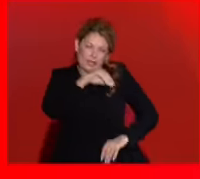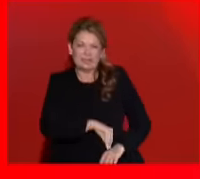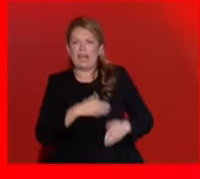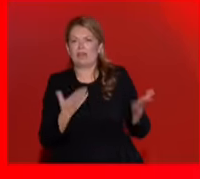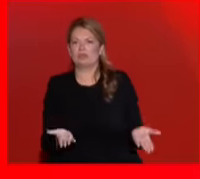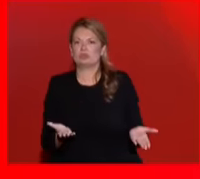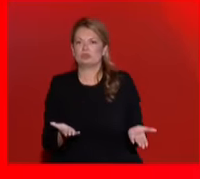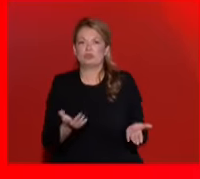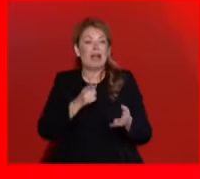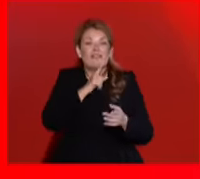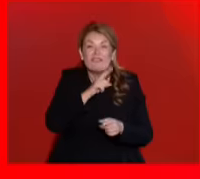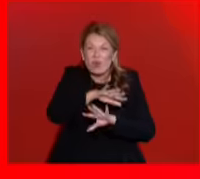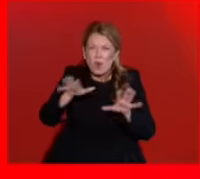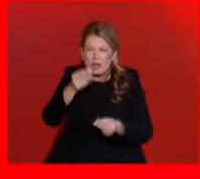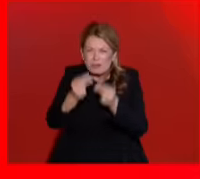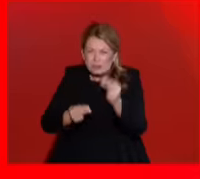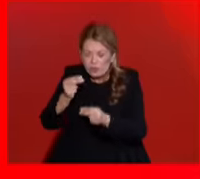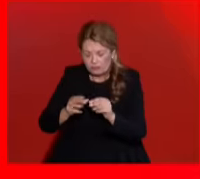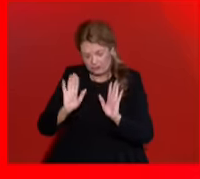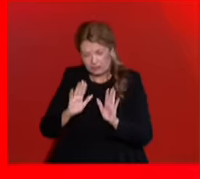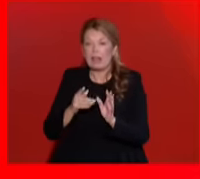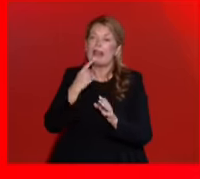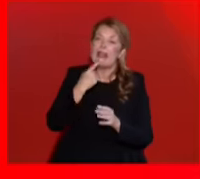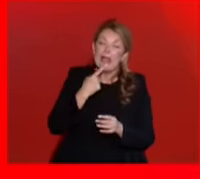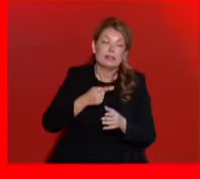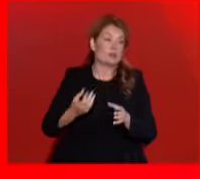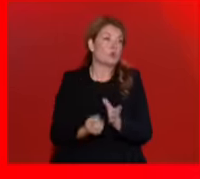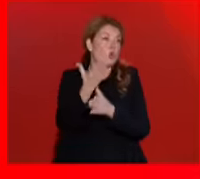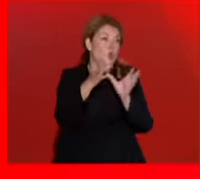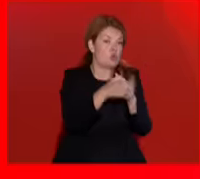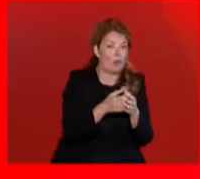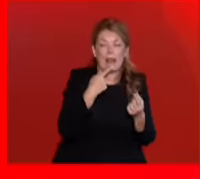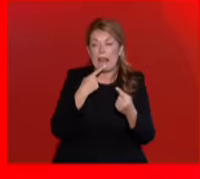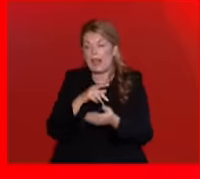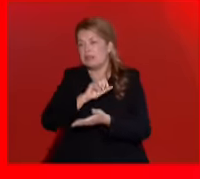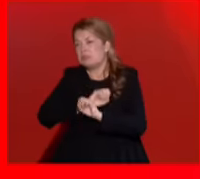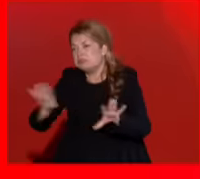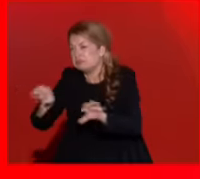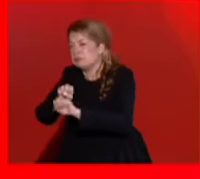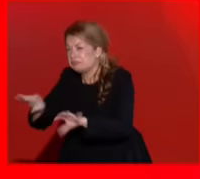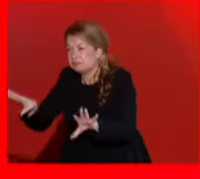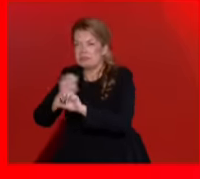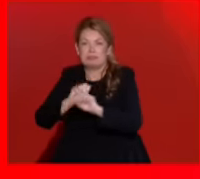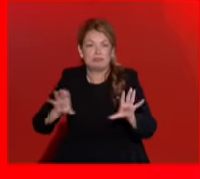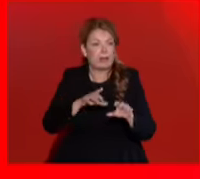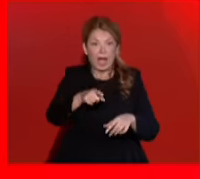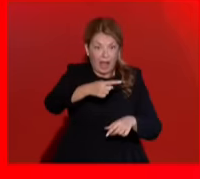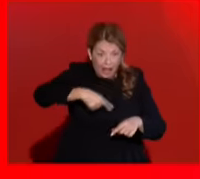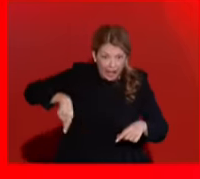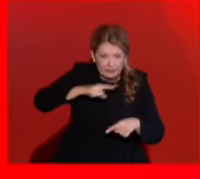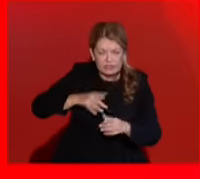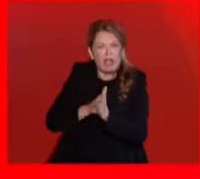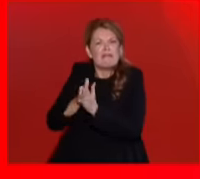νέα κόμματα που ακούγονται ή γράφονται από διάφορες μεριές είναι η χαρά του